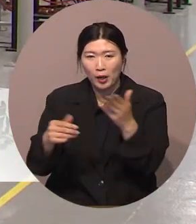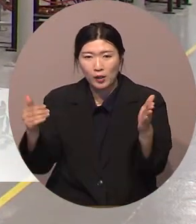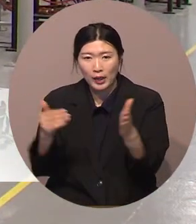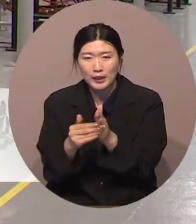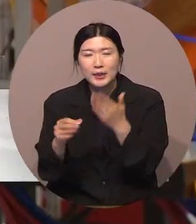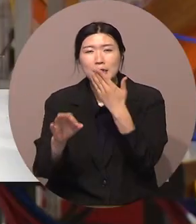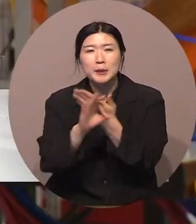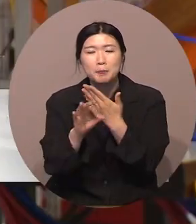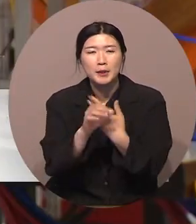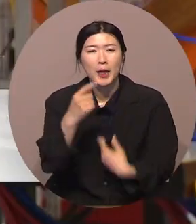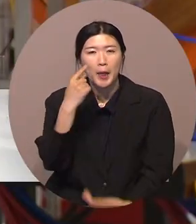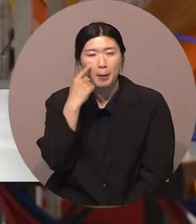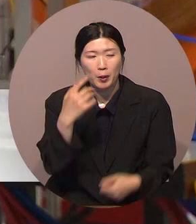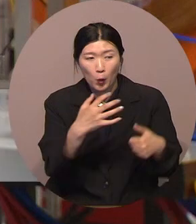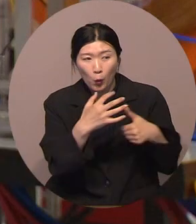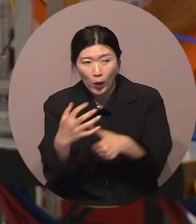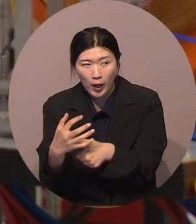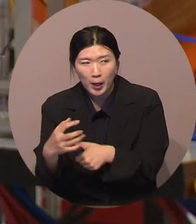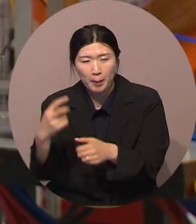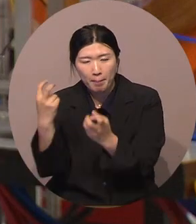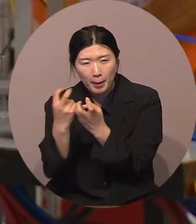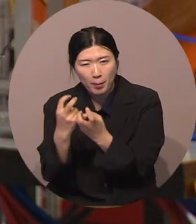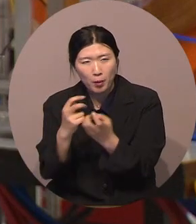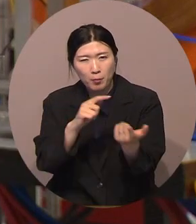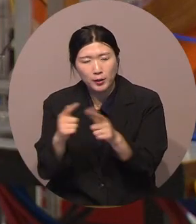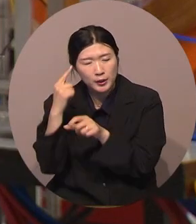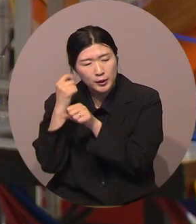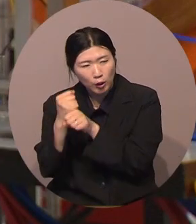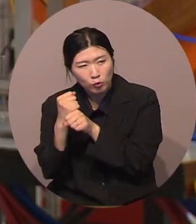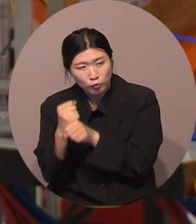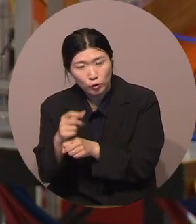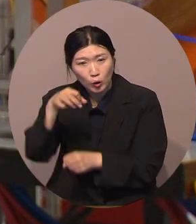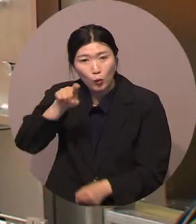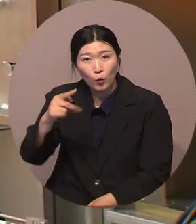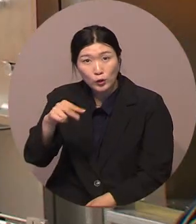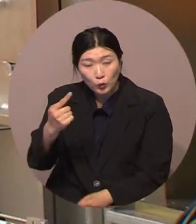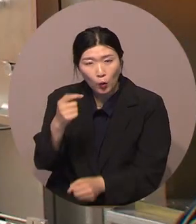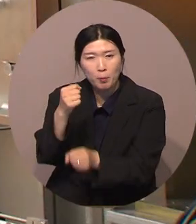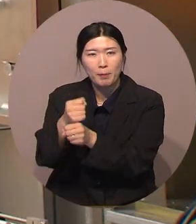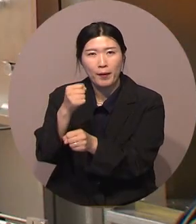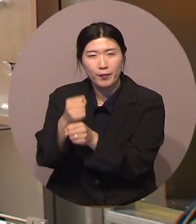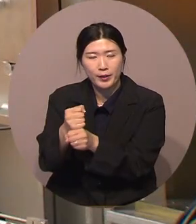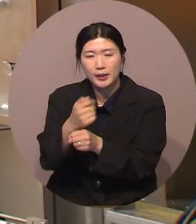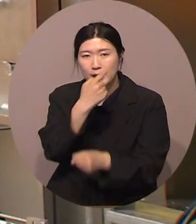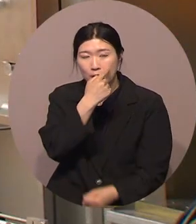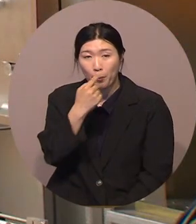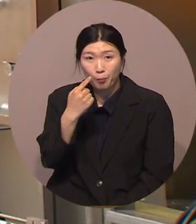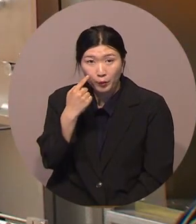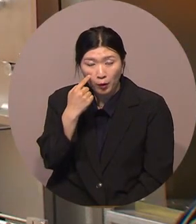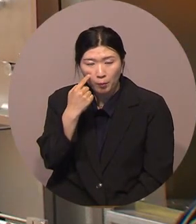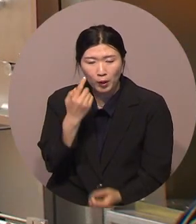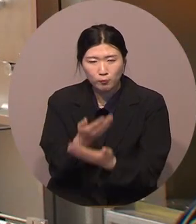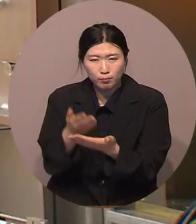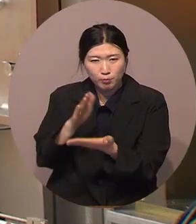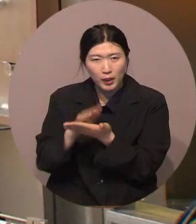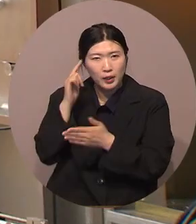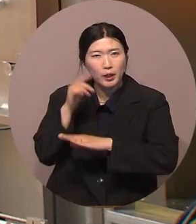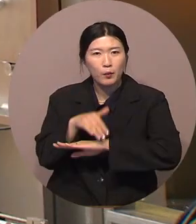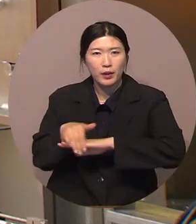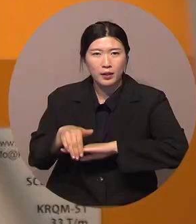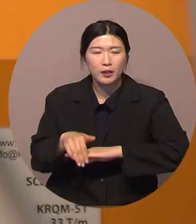통해 다양한 중의원을 가속해 희귀 동의 원소를 생성하는 성능을 점검하고 개선할